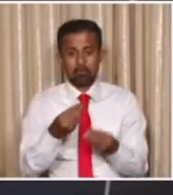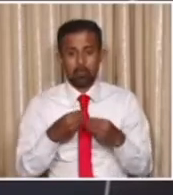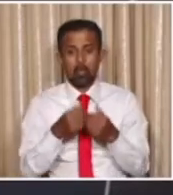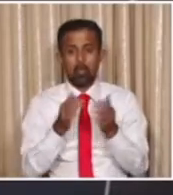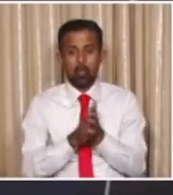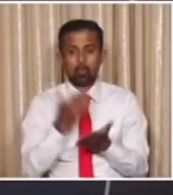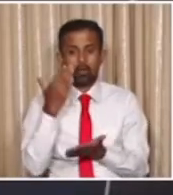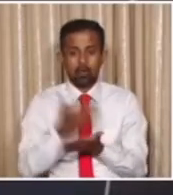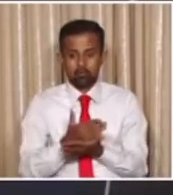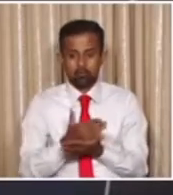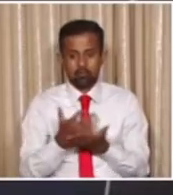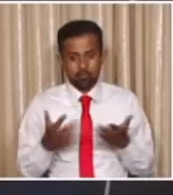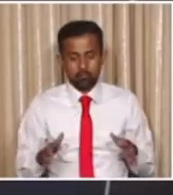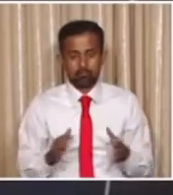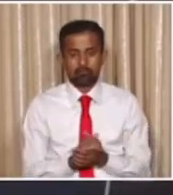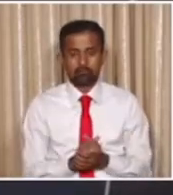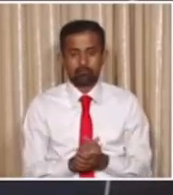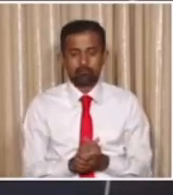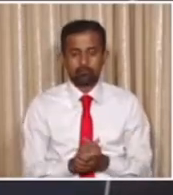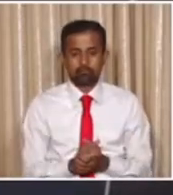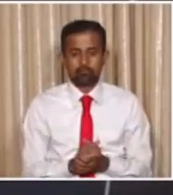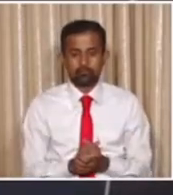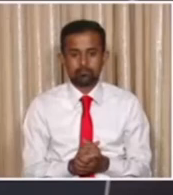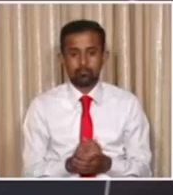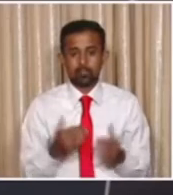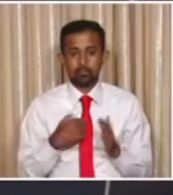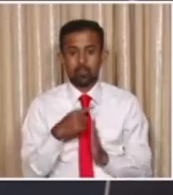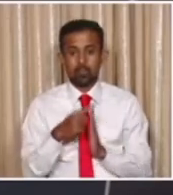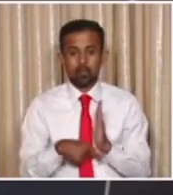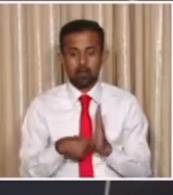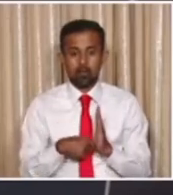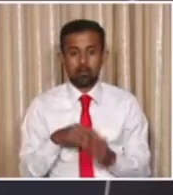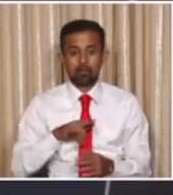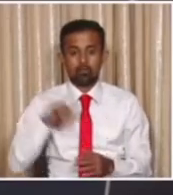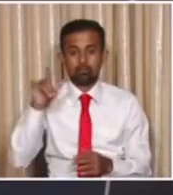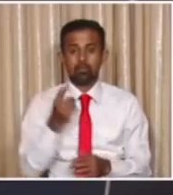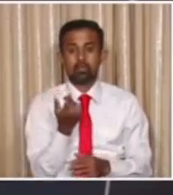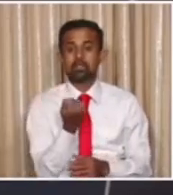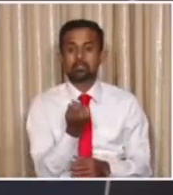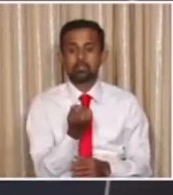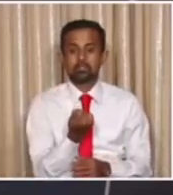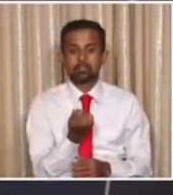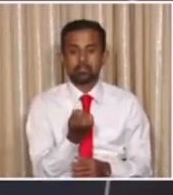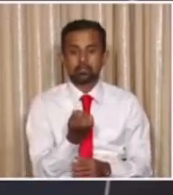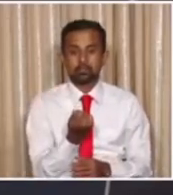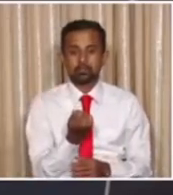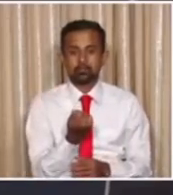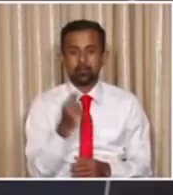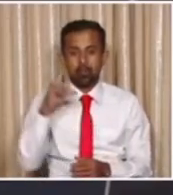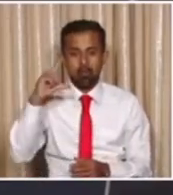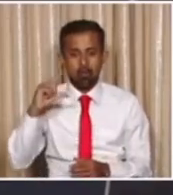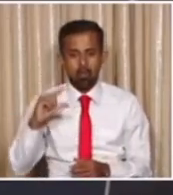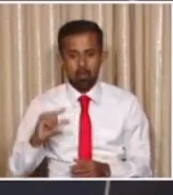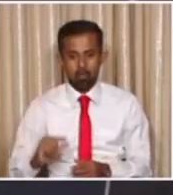සියල්ල නැවතුණා. දැන් එතකොට අපේ රටේ විදේශ සංචිත ප්‍රමාණය හීන වේගෙන